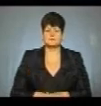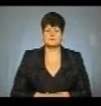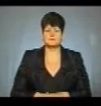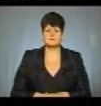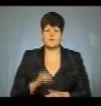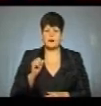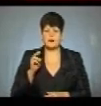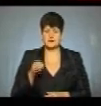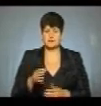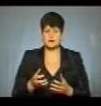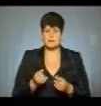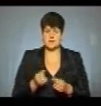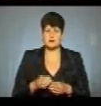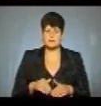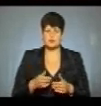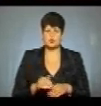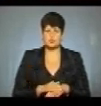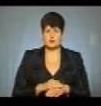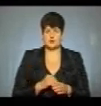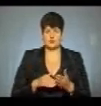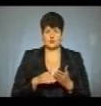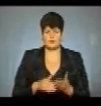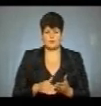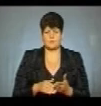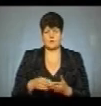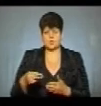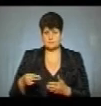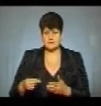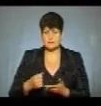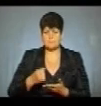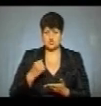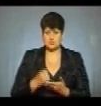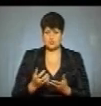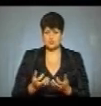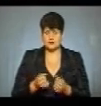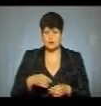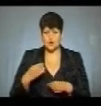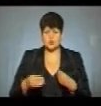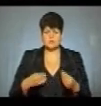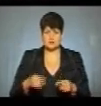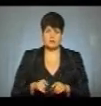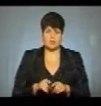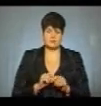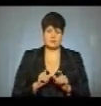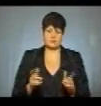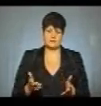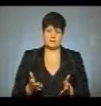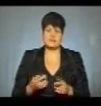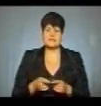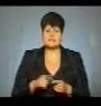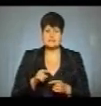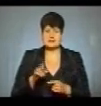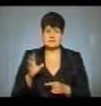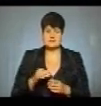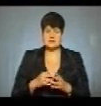Акт приймання передачі гуманітарної допомоги. Розписуємося, ставимо печатку, отримуємо, роздаємо так само на школи. Це всі